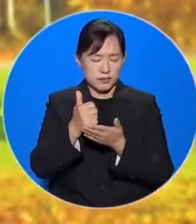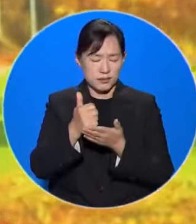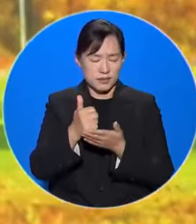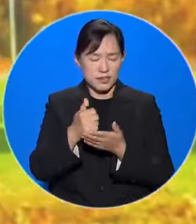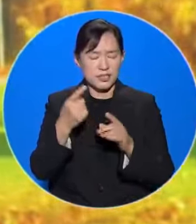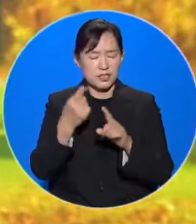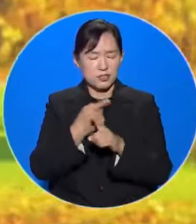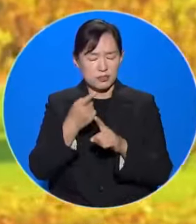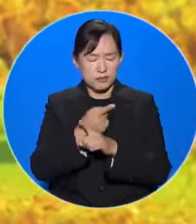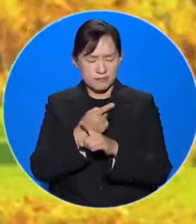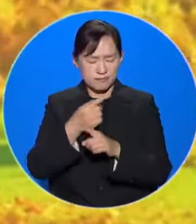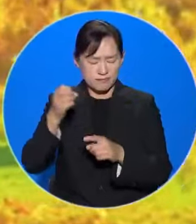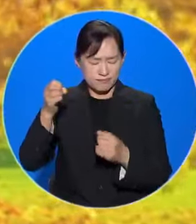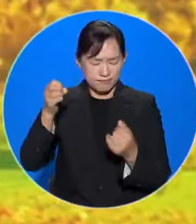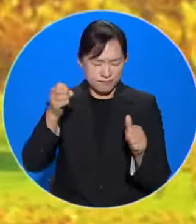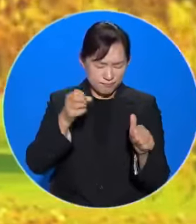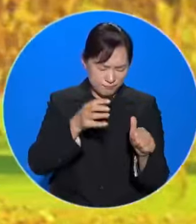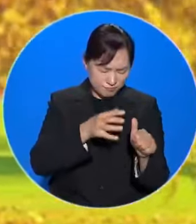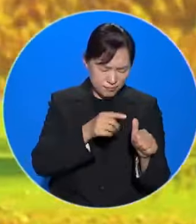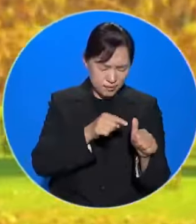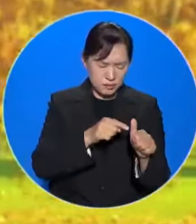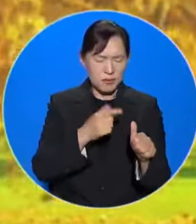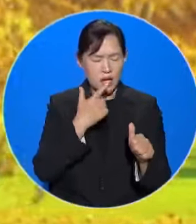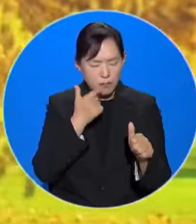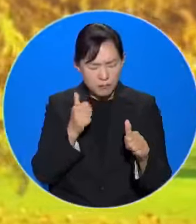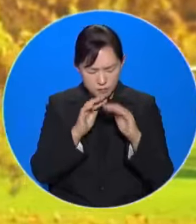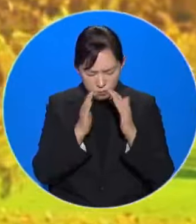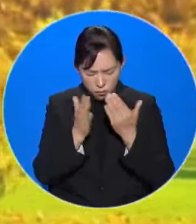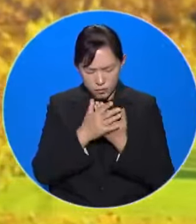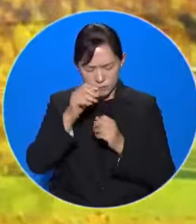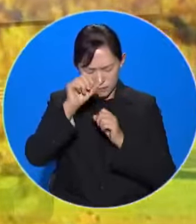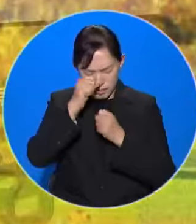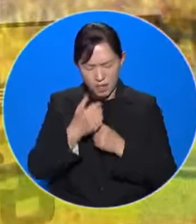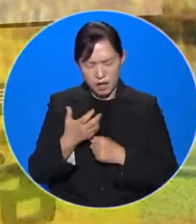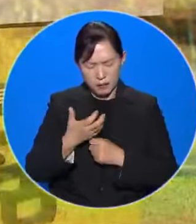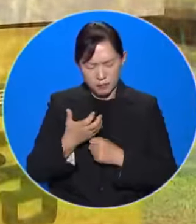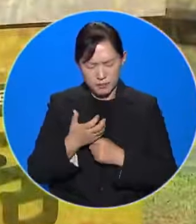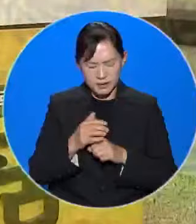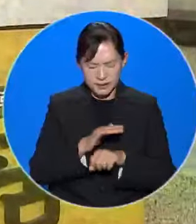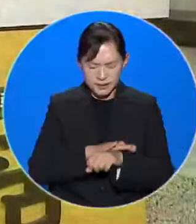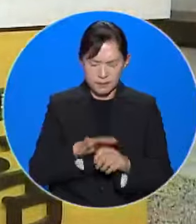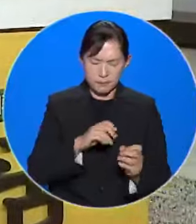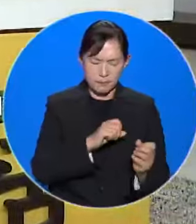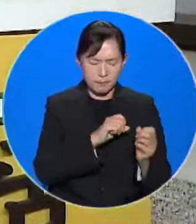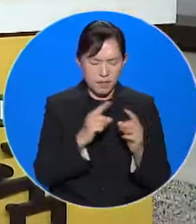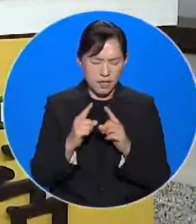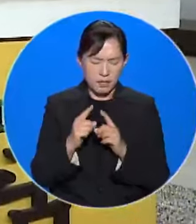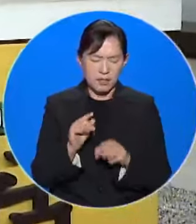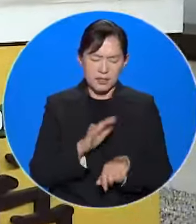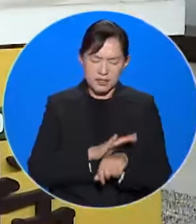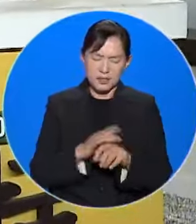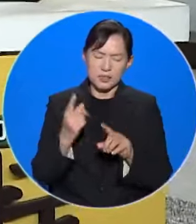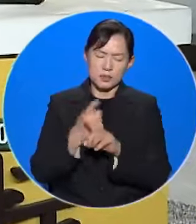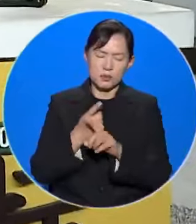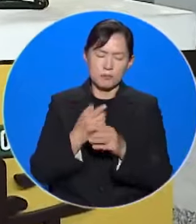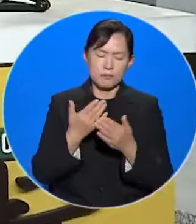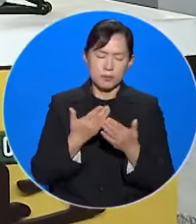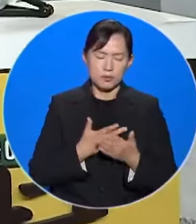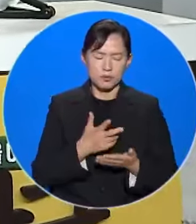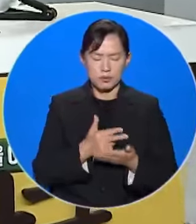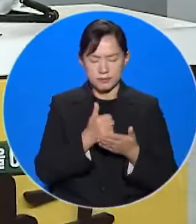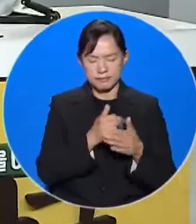치유의 광선을 비추어 주셔서 우리 아버님의 모든 다리가 하나님 잘 회복되고 잘 치료받을 수